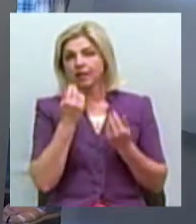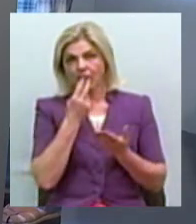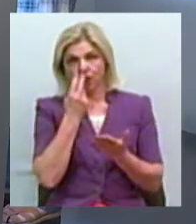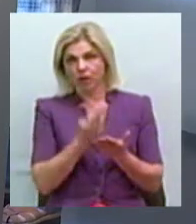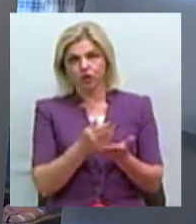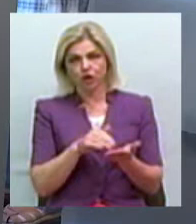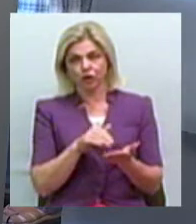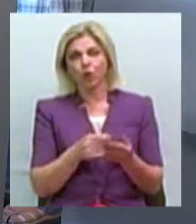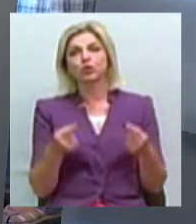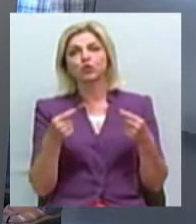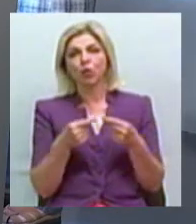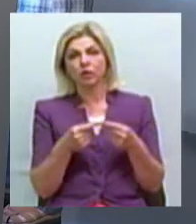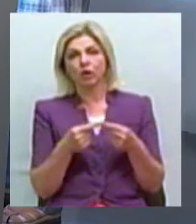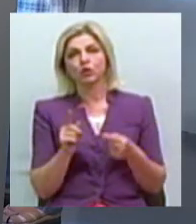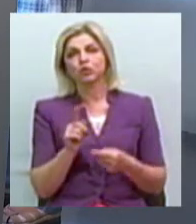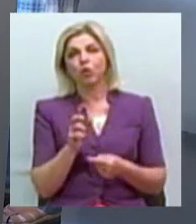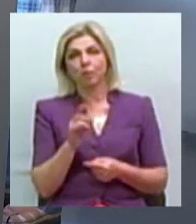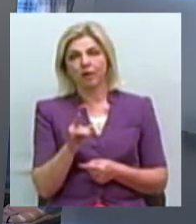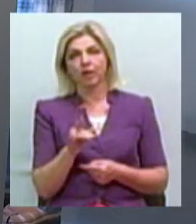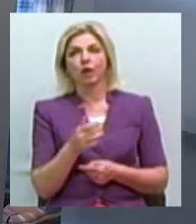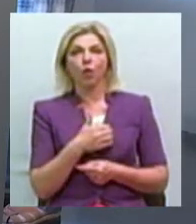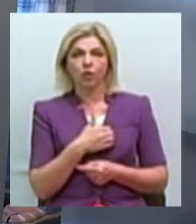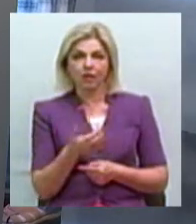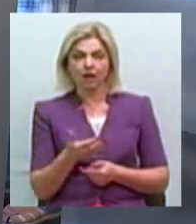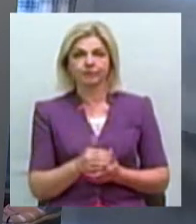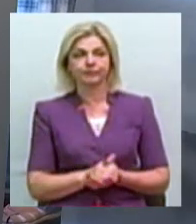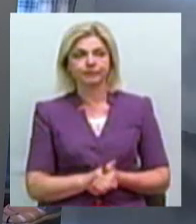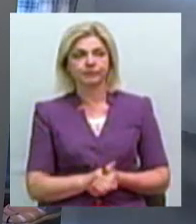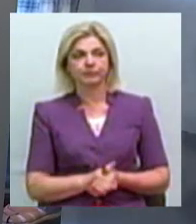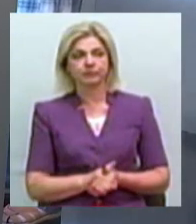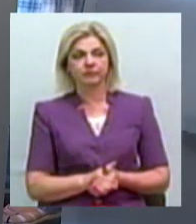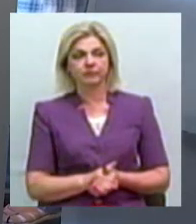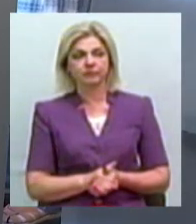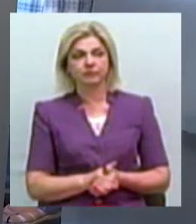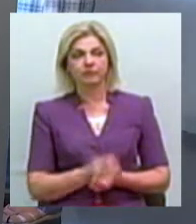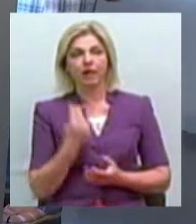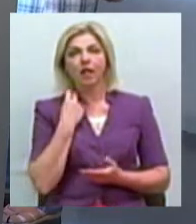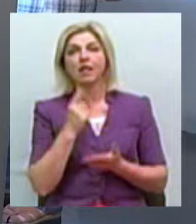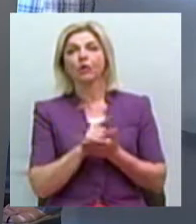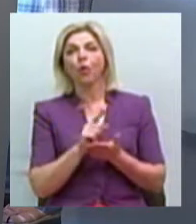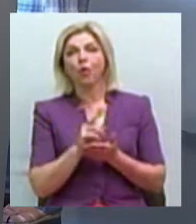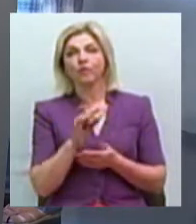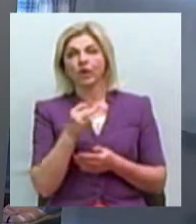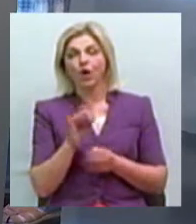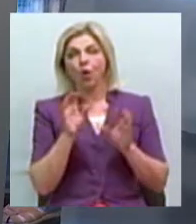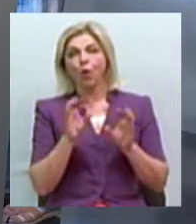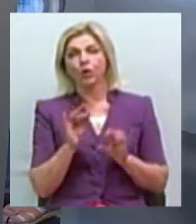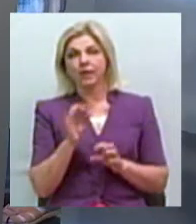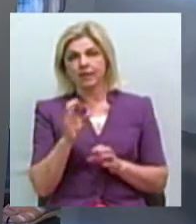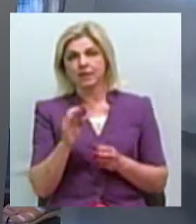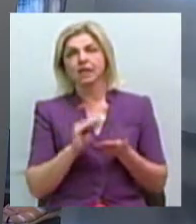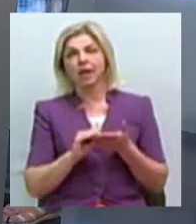так четко, чтобы, хотя... В налоговом кодексе записано, что плата